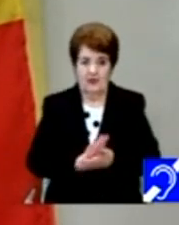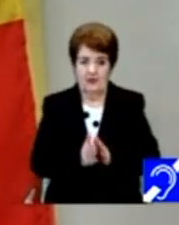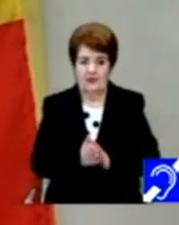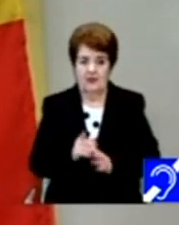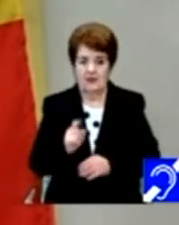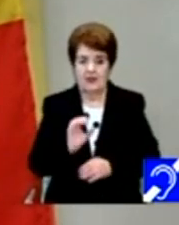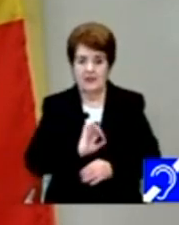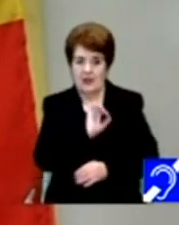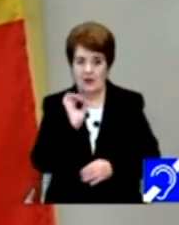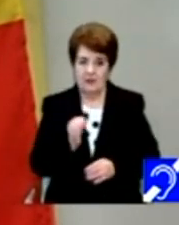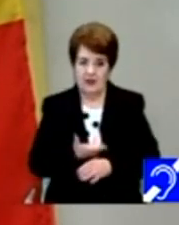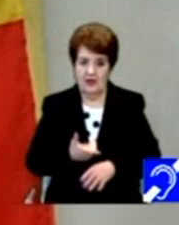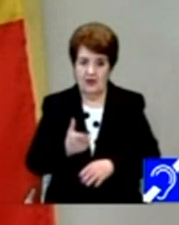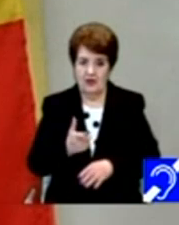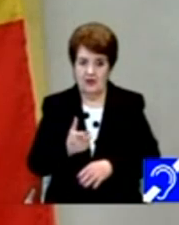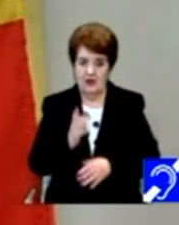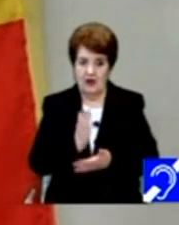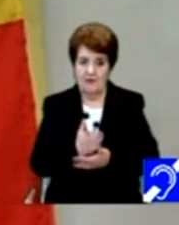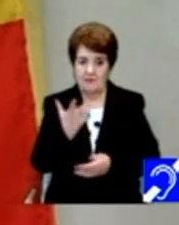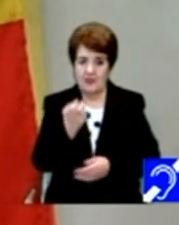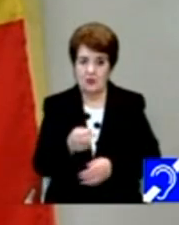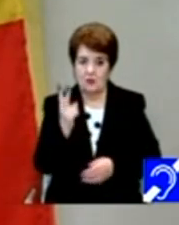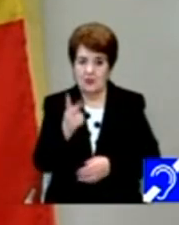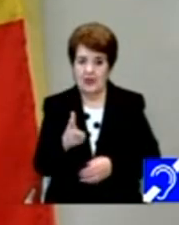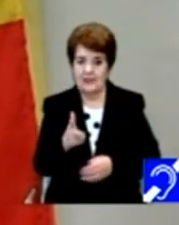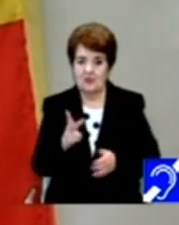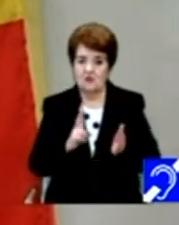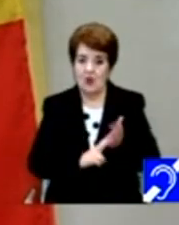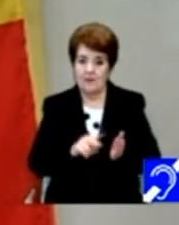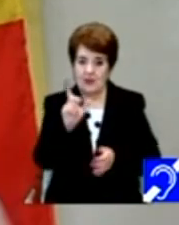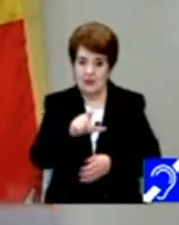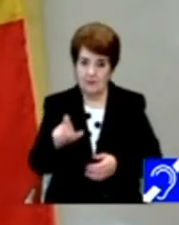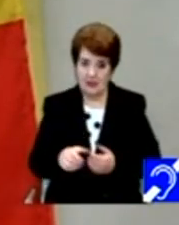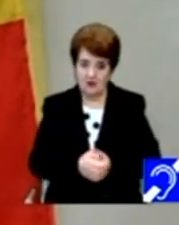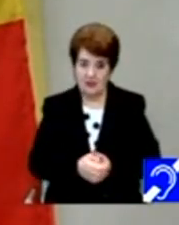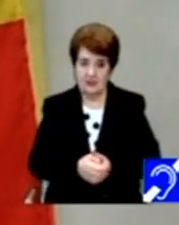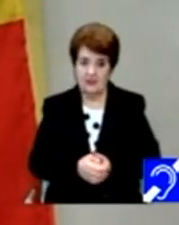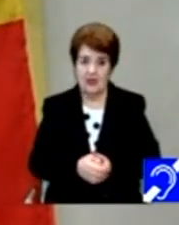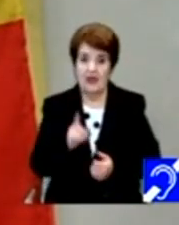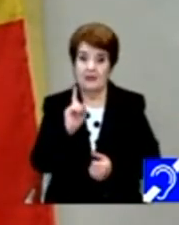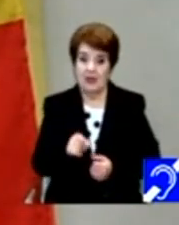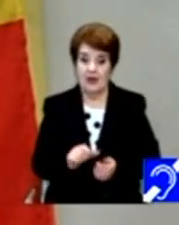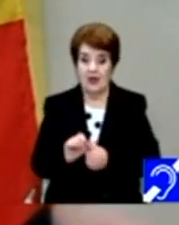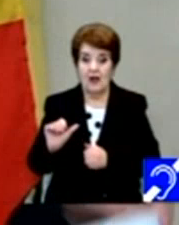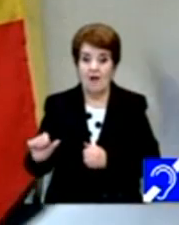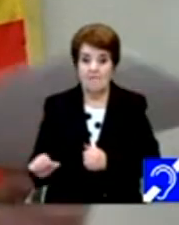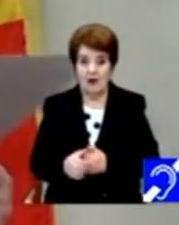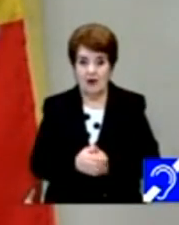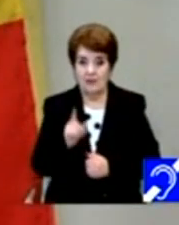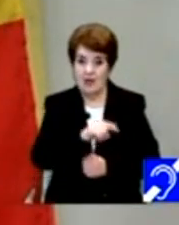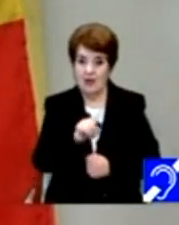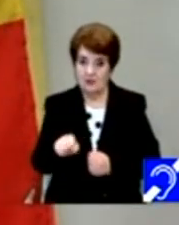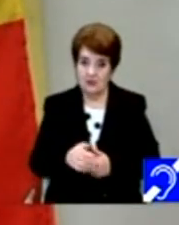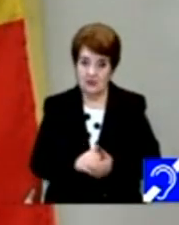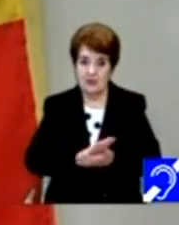secțiile de terapie intensivă, avem 337 pacienți, dar în afară de aceștia,